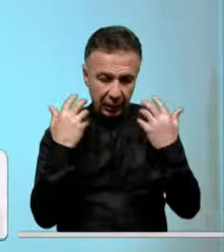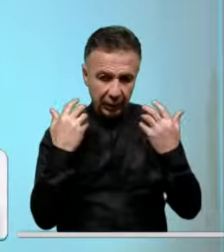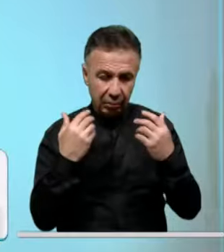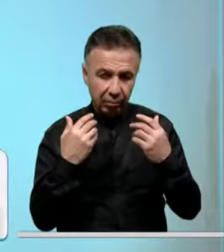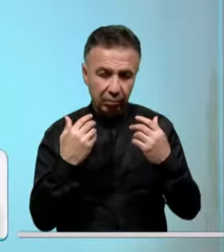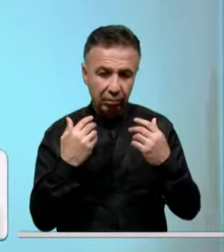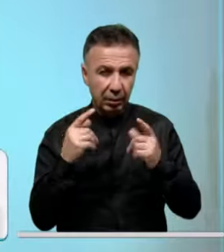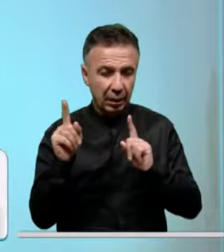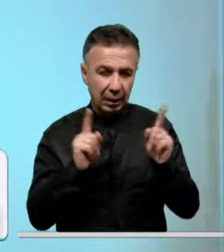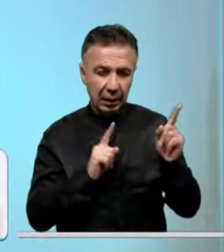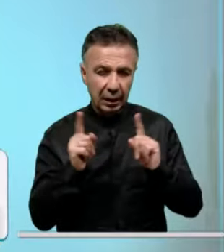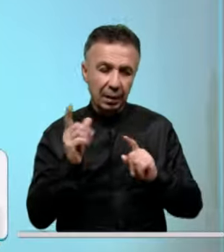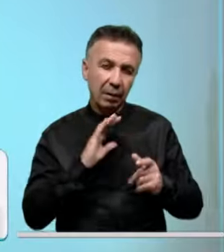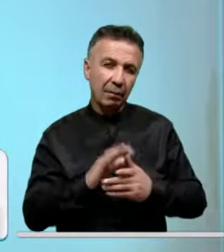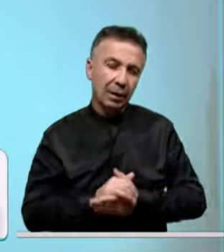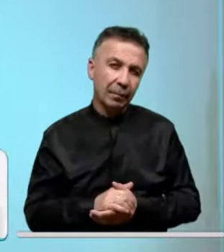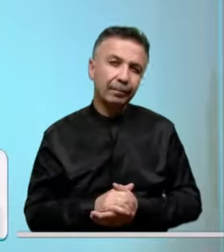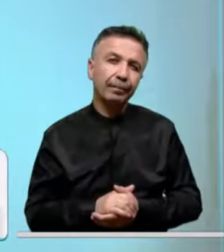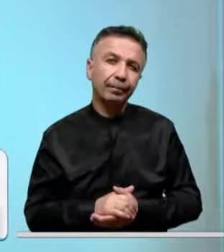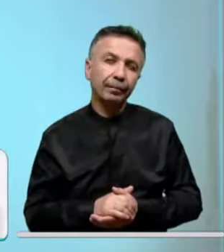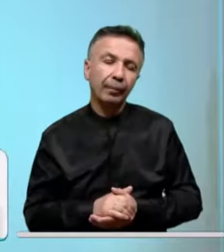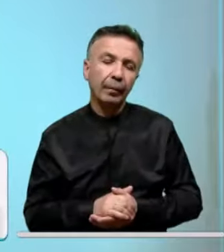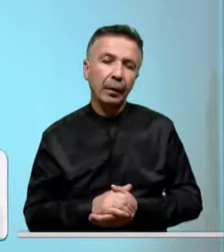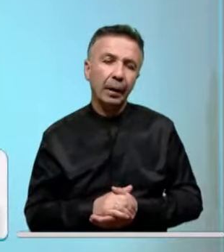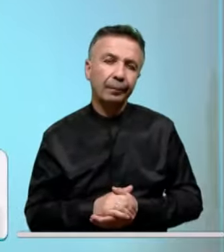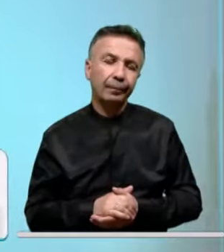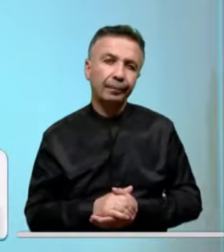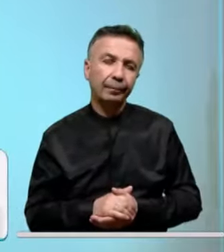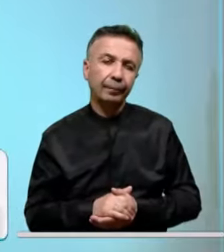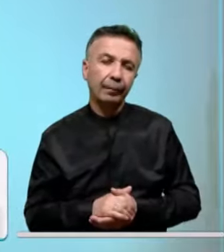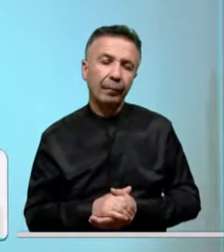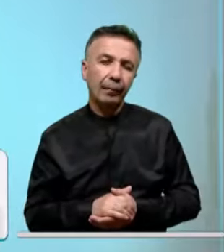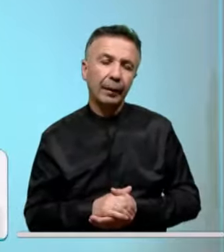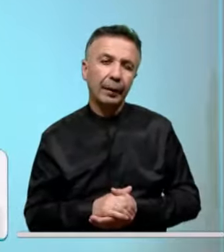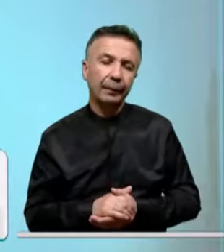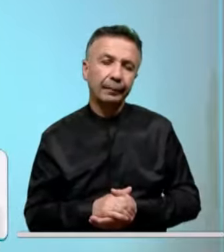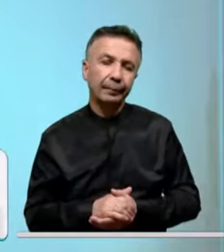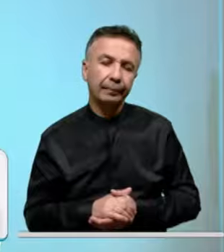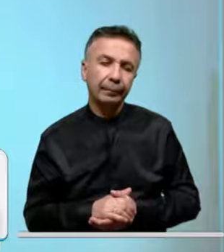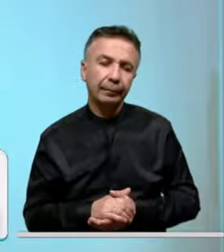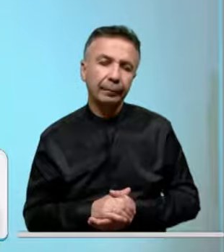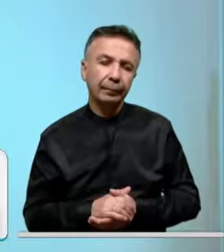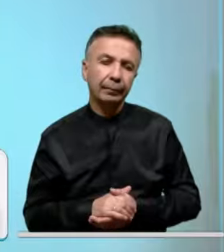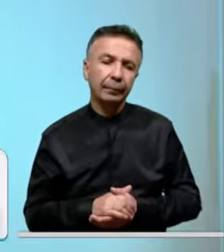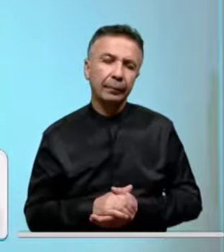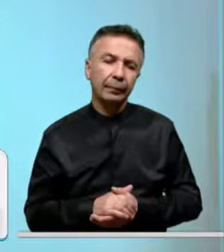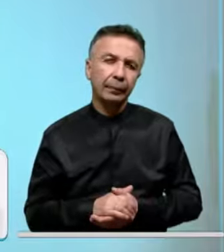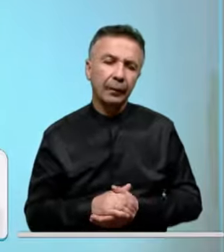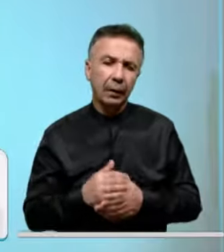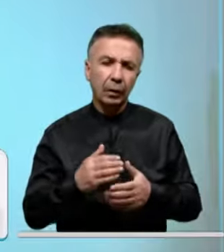var. Orada biraz daha özel hale getirilmiş. Yani diğer bağışlar değil, kurban, adak ve benzerleri.